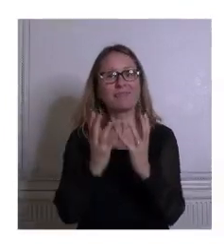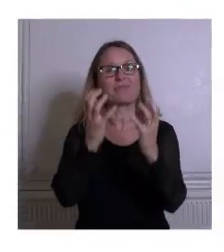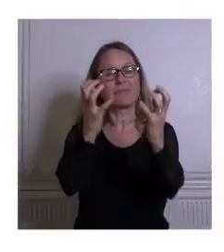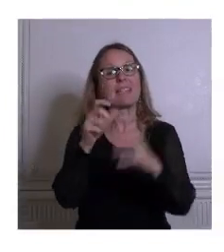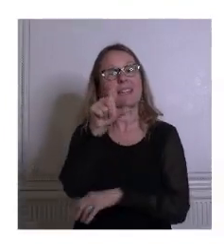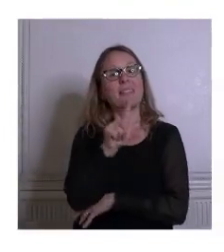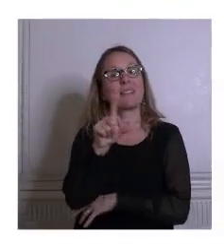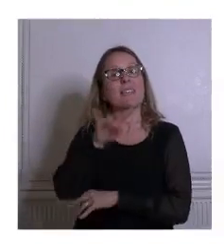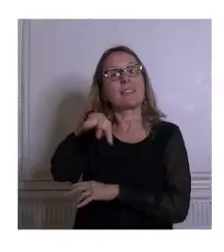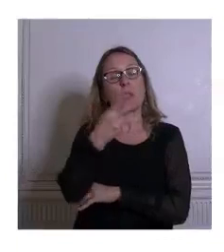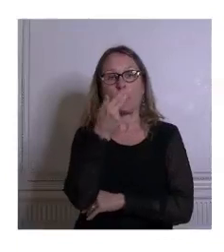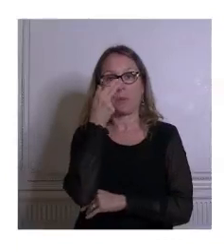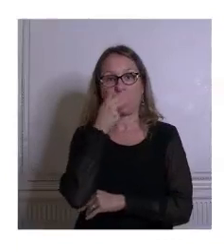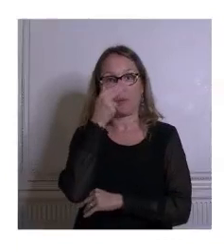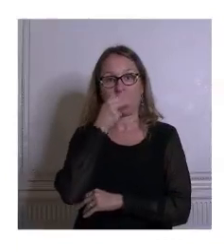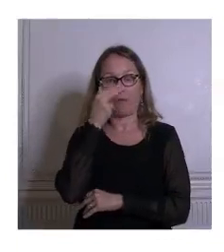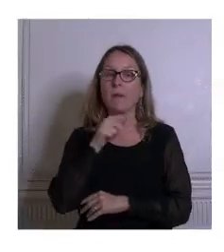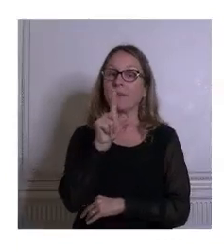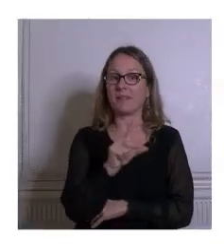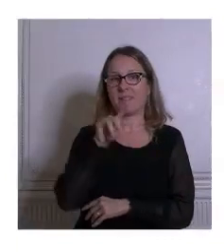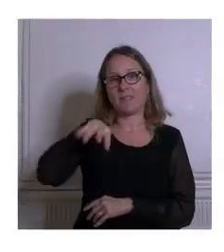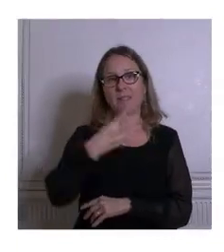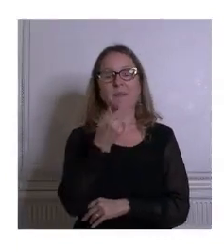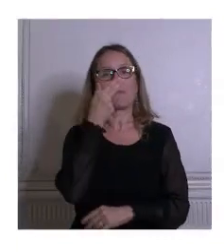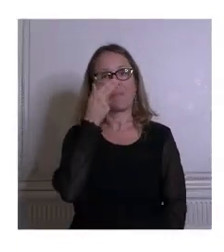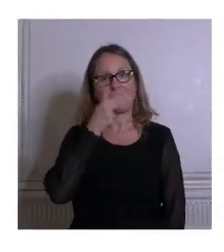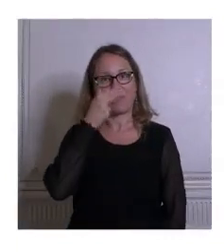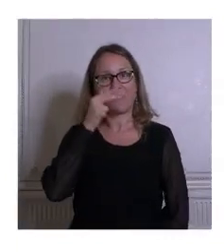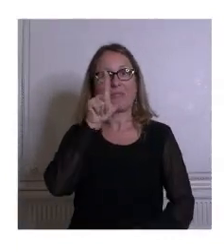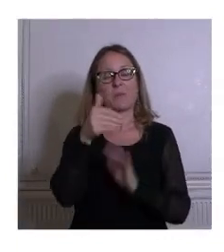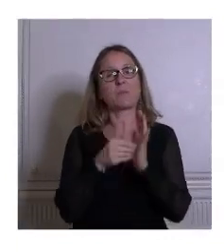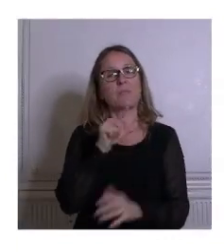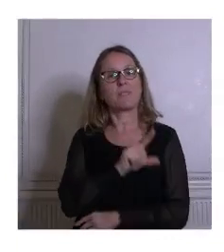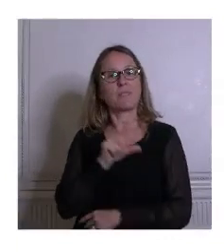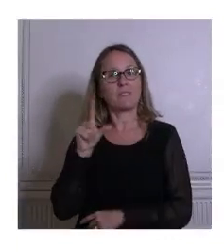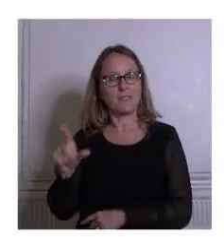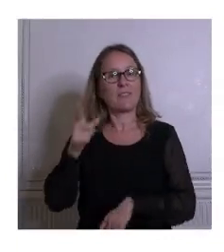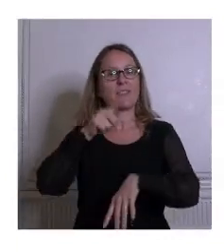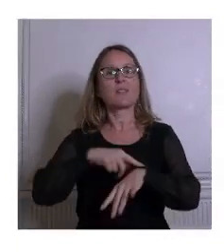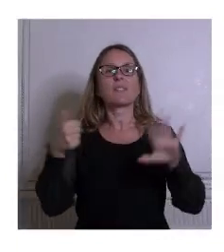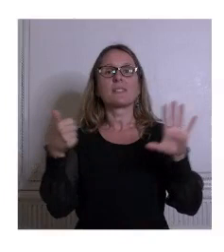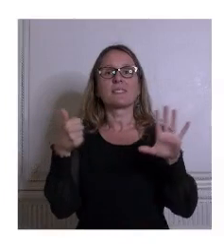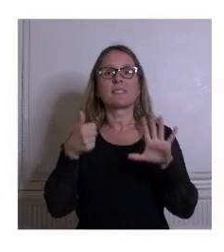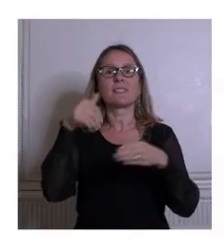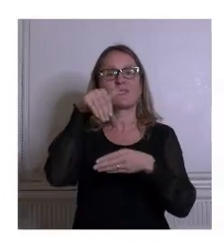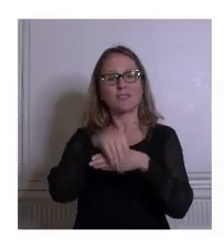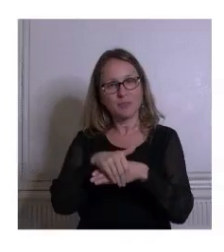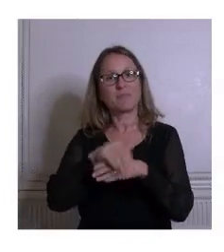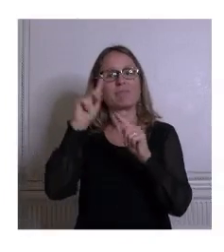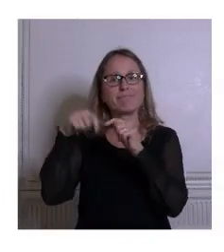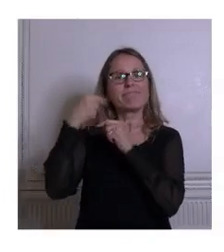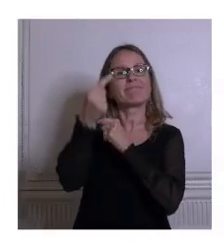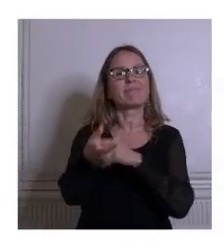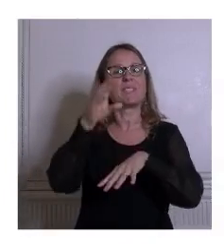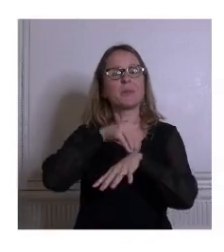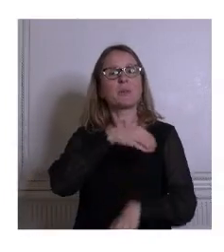jasmin, ce qui est un début de, un début de réponse. Alors, mis à part cette question que je trouve parfaitement